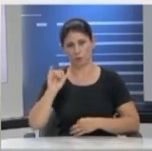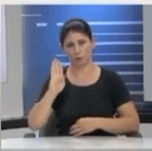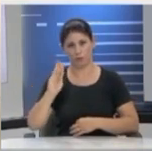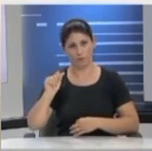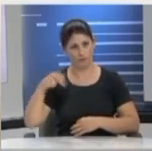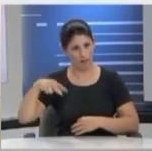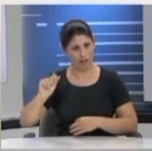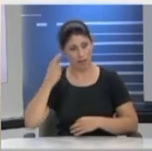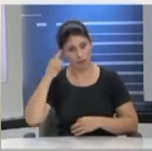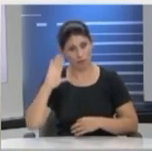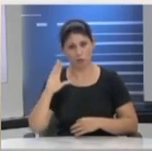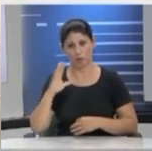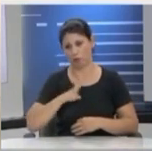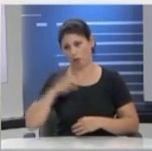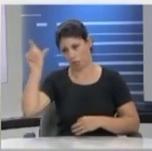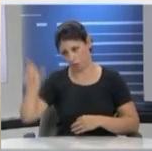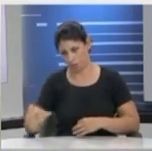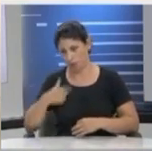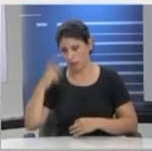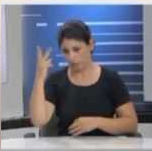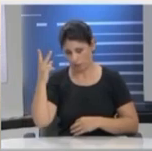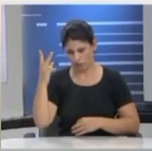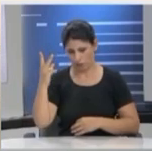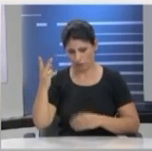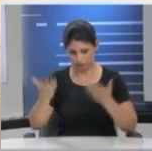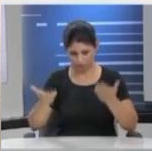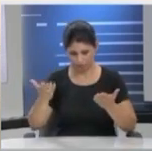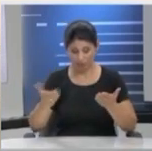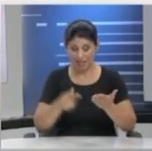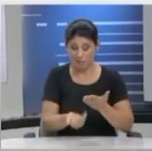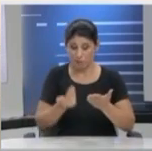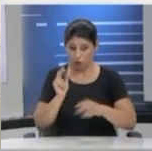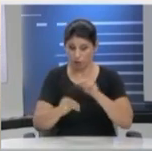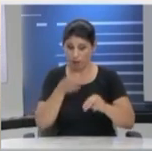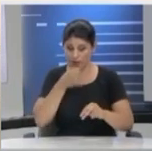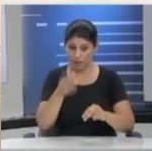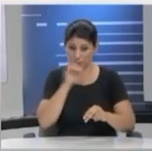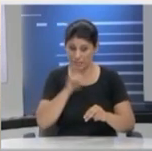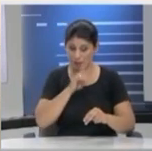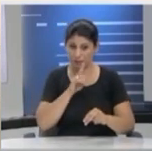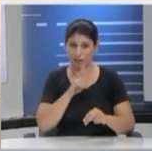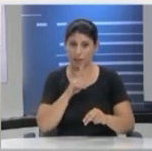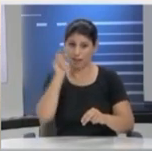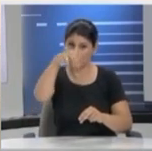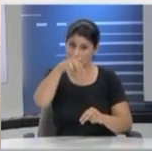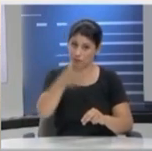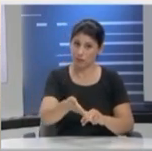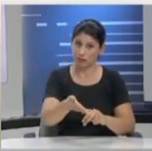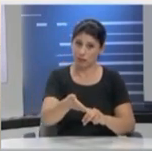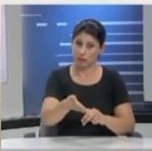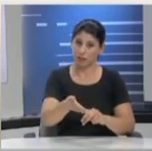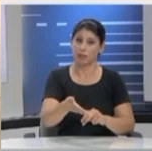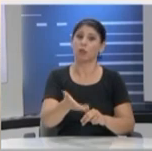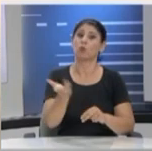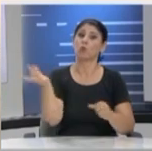άνθρωπο. Αλλά υπάρχουν δύο δεχόμενα. Ή προεκλογικά λέγατε ψέματα και κάνατε σπέκουλα, κύριε Πρωθυπουργέ, πάνω σε